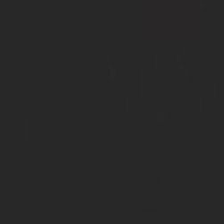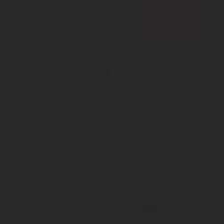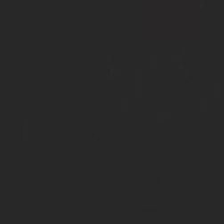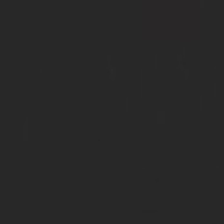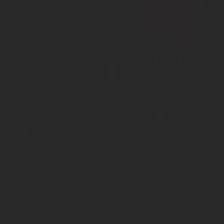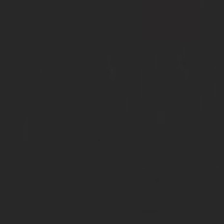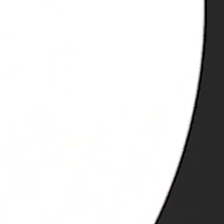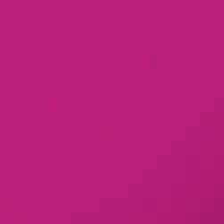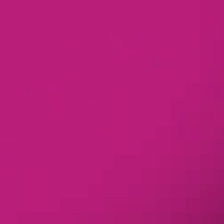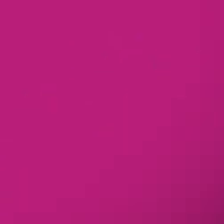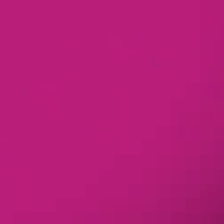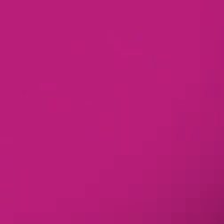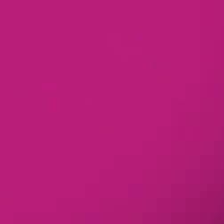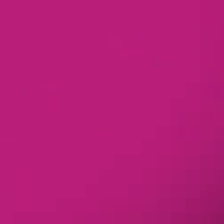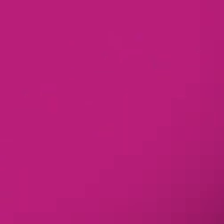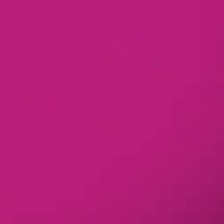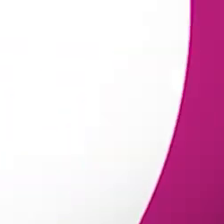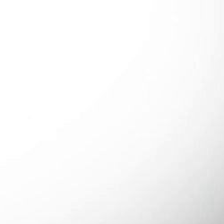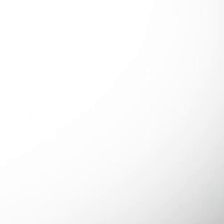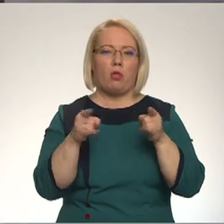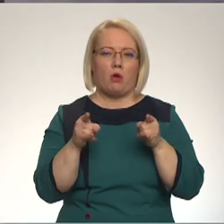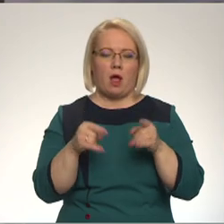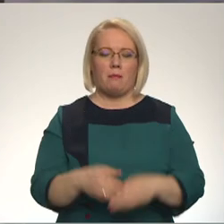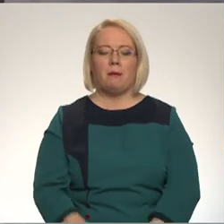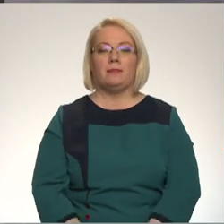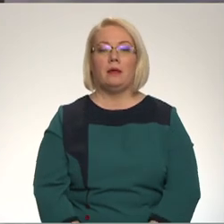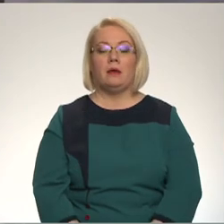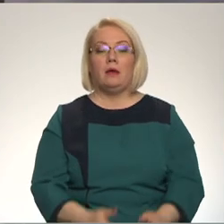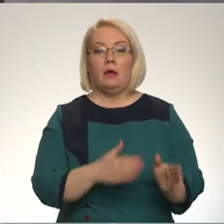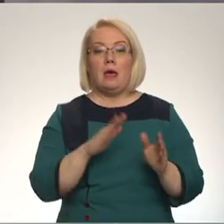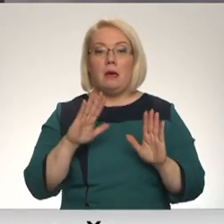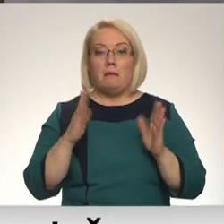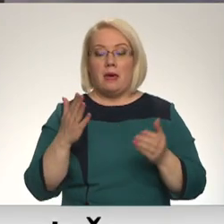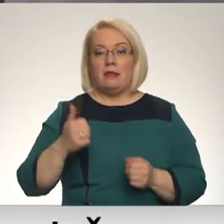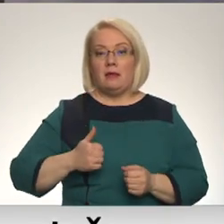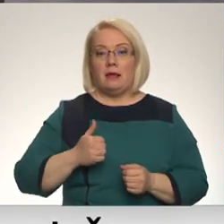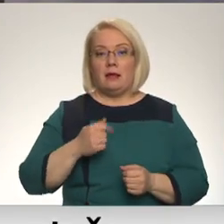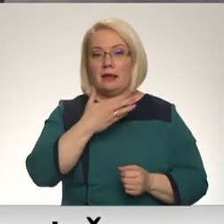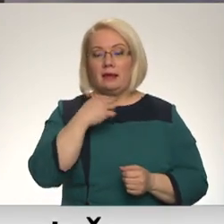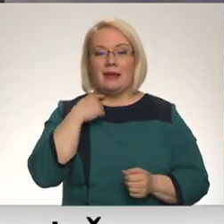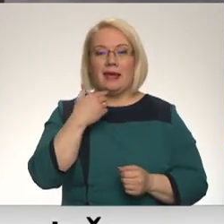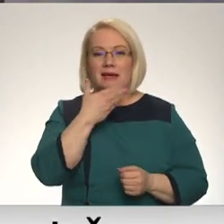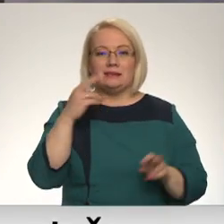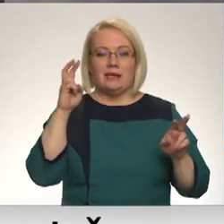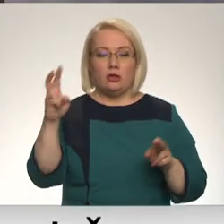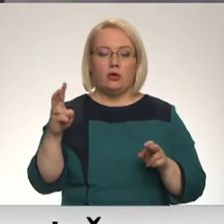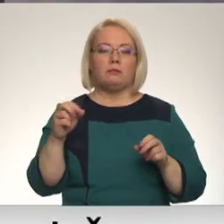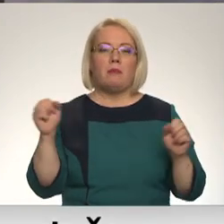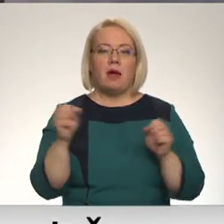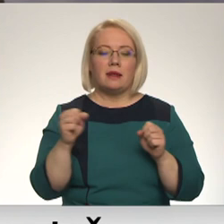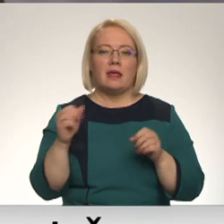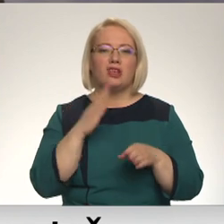Re, viss ēters ir te! Bet tikmēr uzņēmums Rīgas siltums plāno pātrināt šķeldas katlu